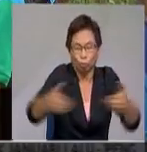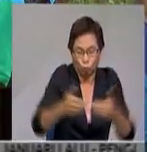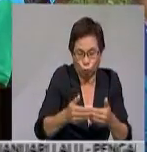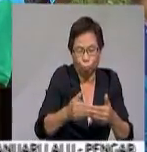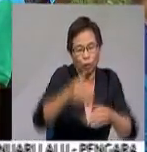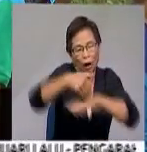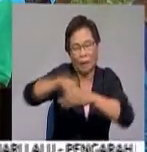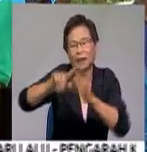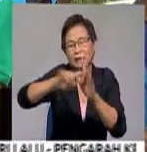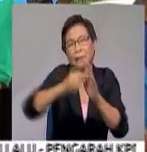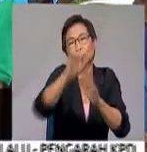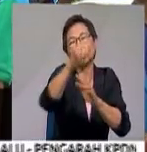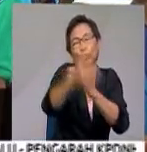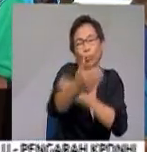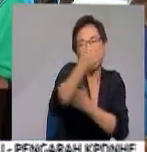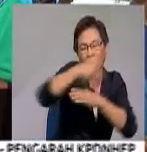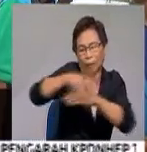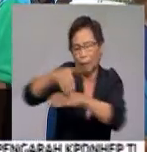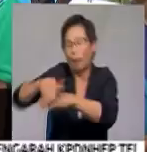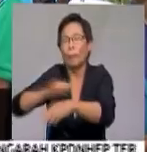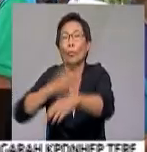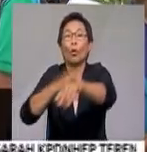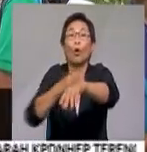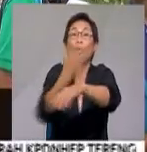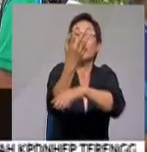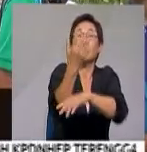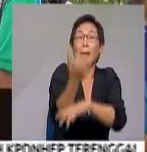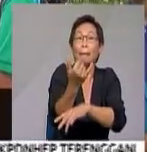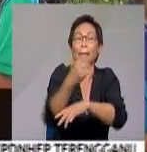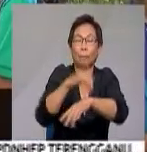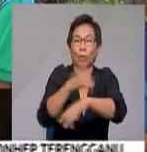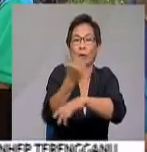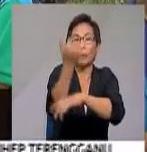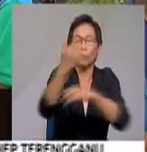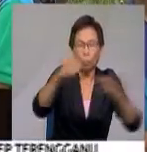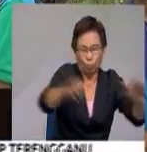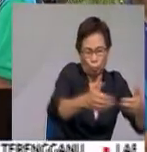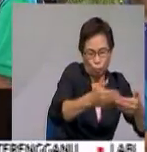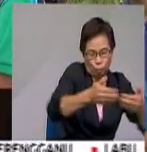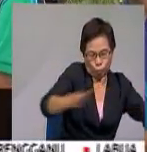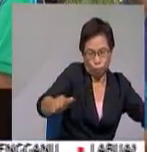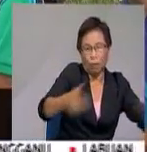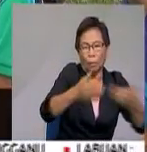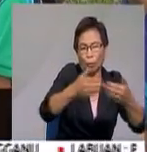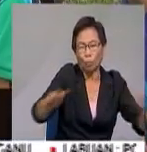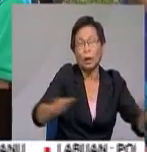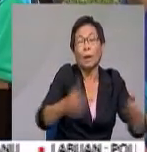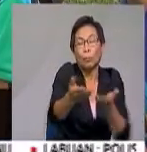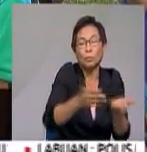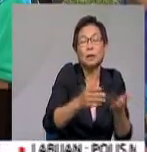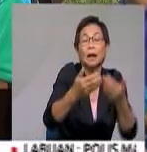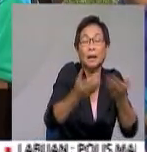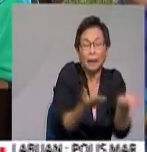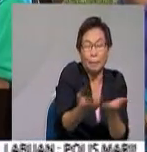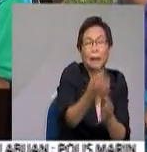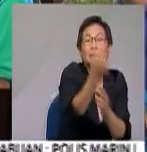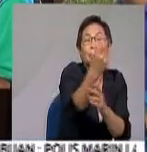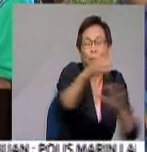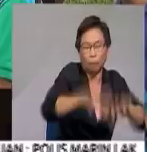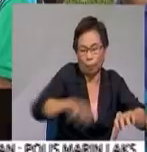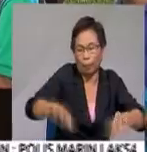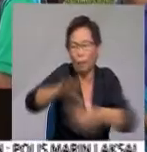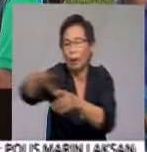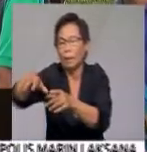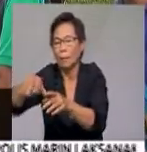10. Dan pukul 6 petang semalam, kita telah pun buka pusat khidmat setempat kita di 11 kawasan